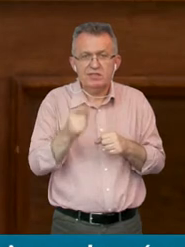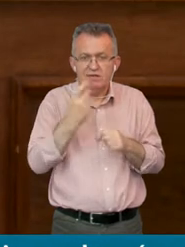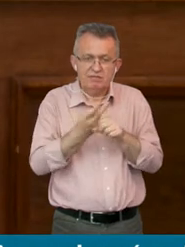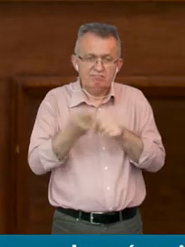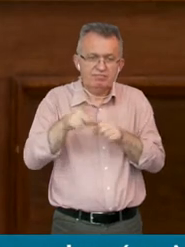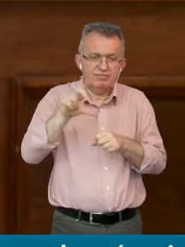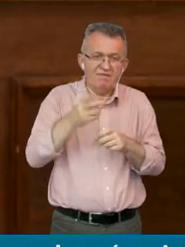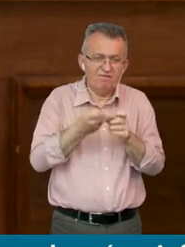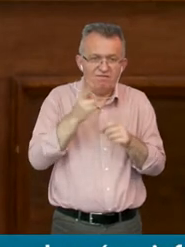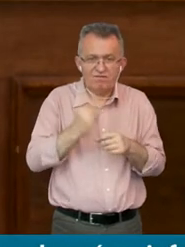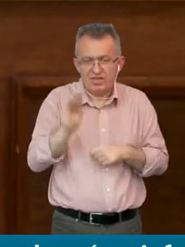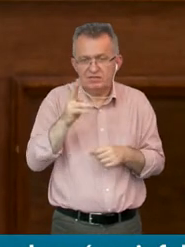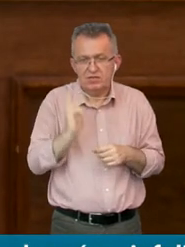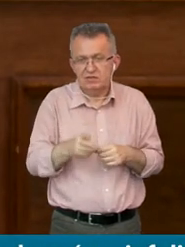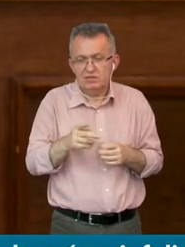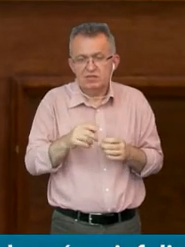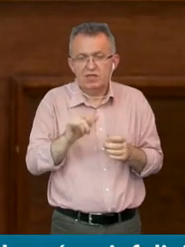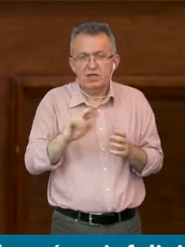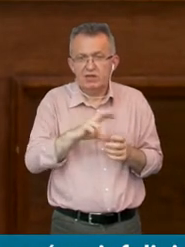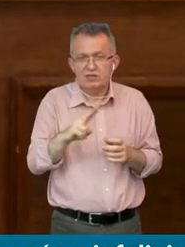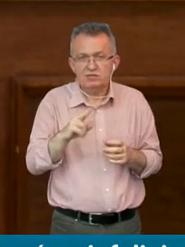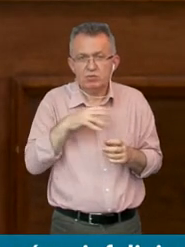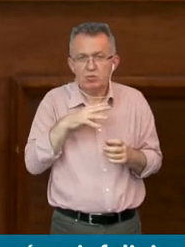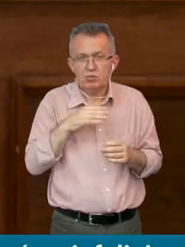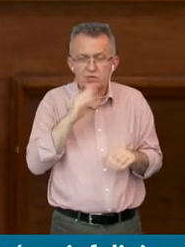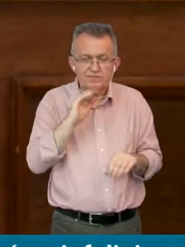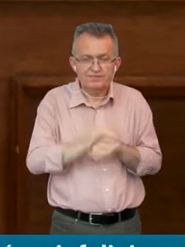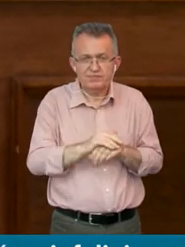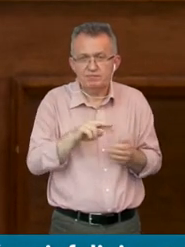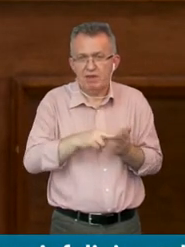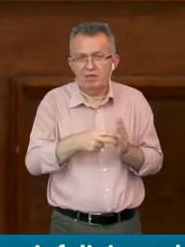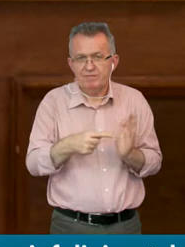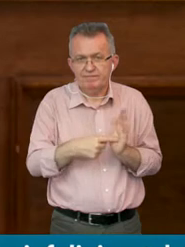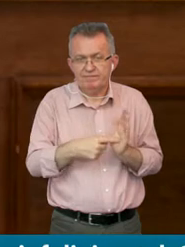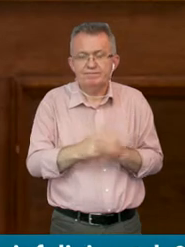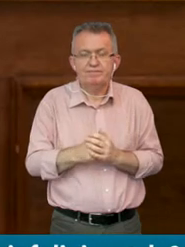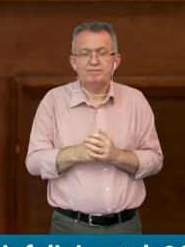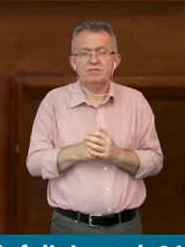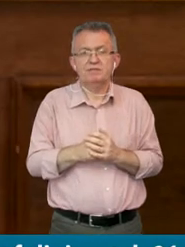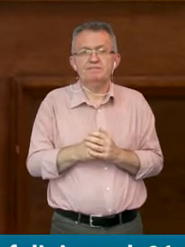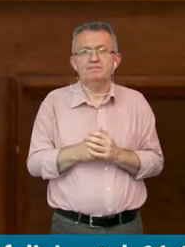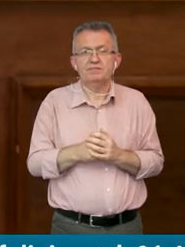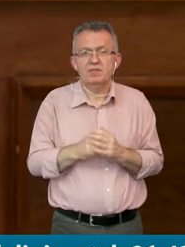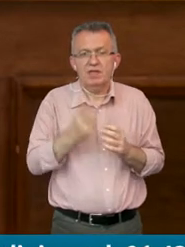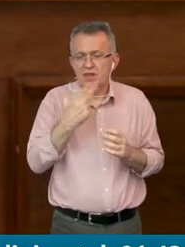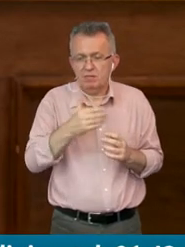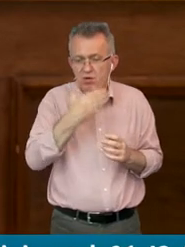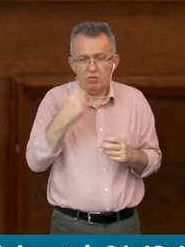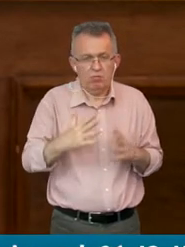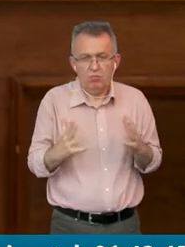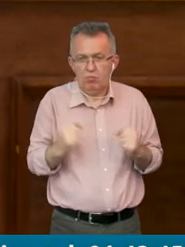właściwie, można powiedzieć, wyższa niż to, co byliśmy zgodnie z przepisami zobowiązani do wydania, więc nie ma takich